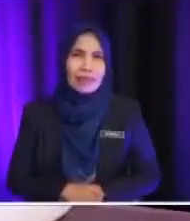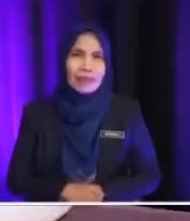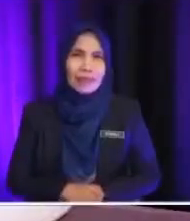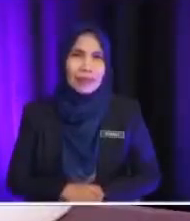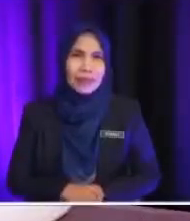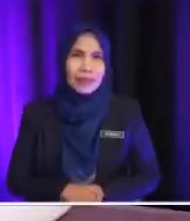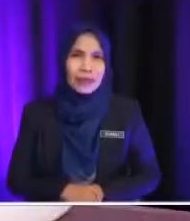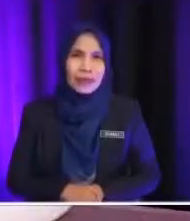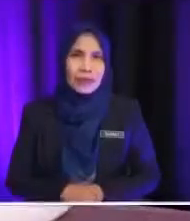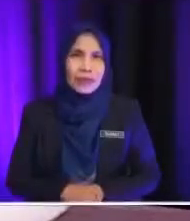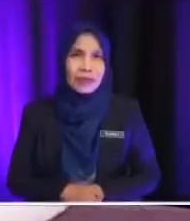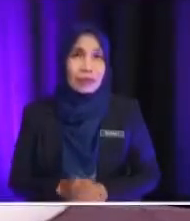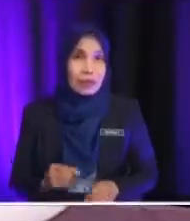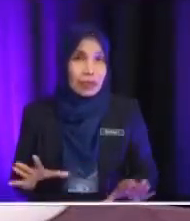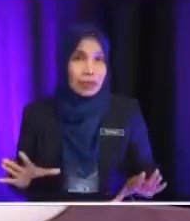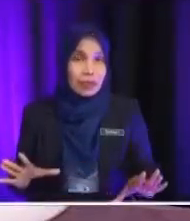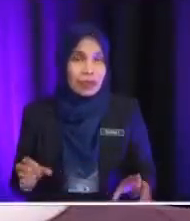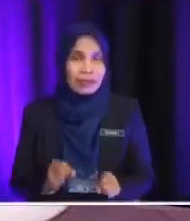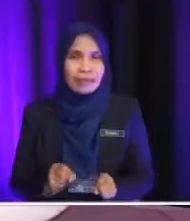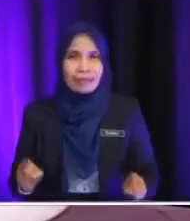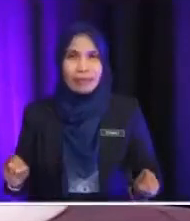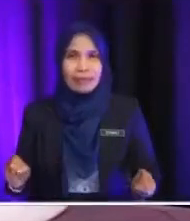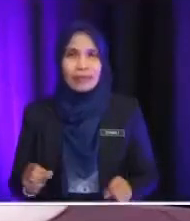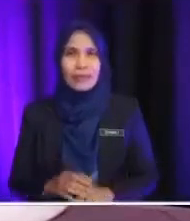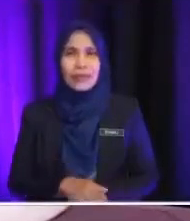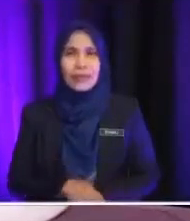Okey. Dah selesai cikgu ya?